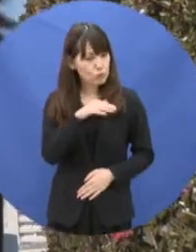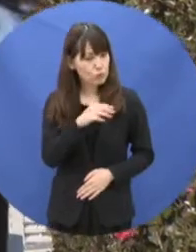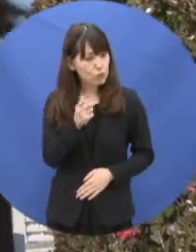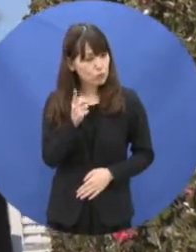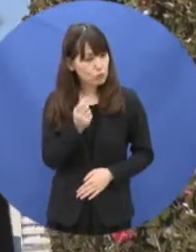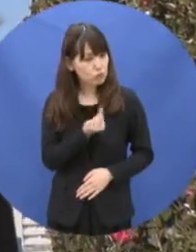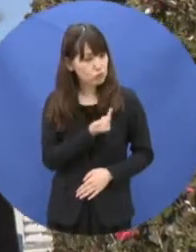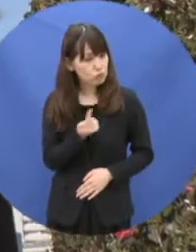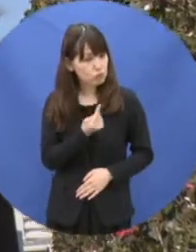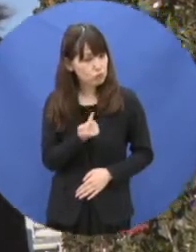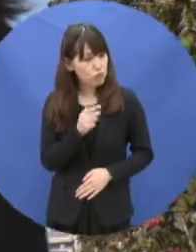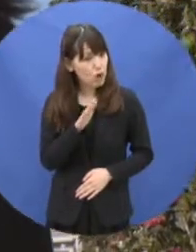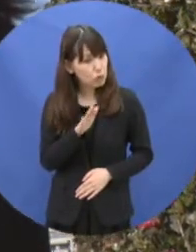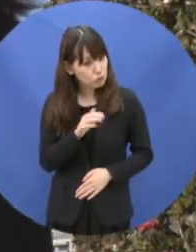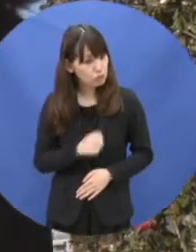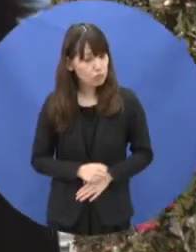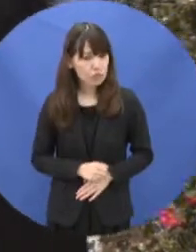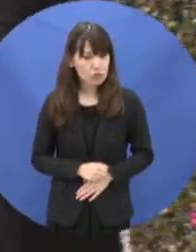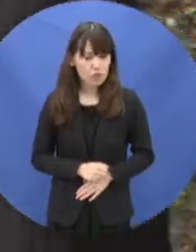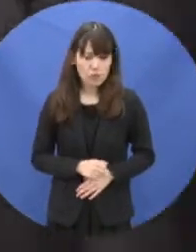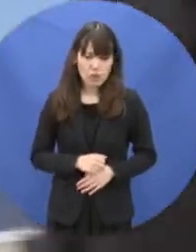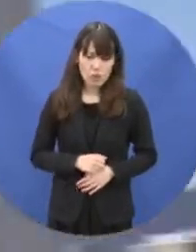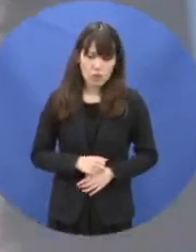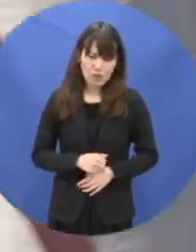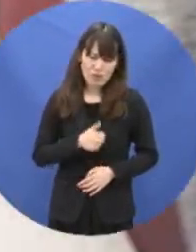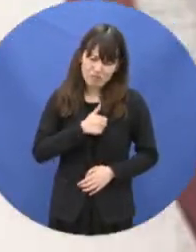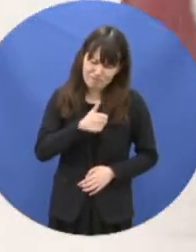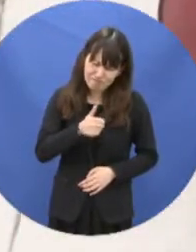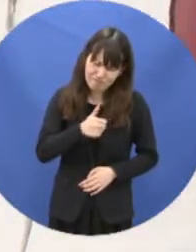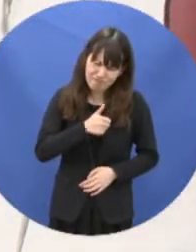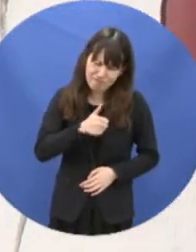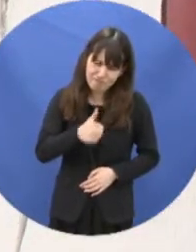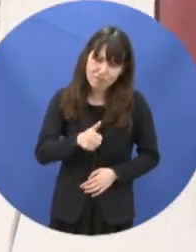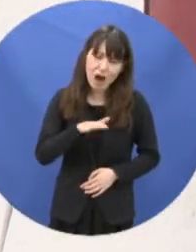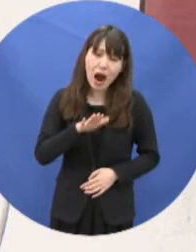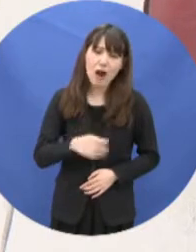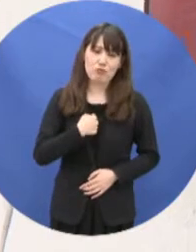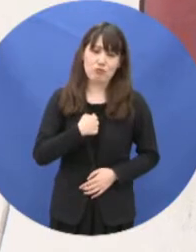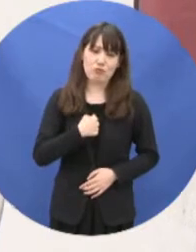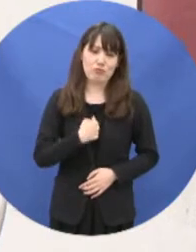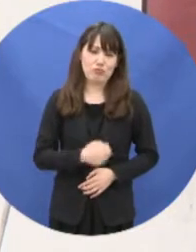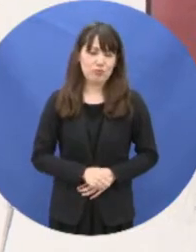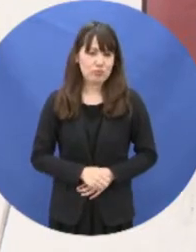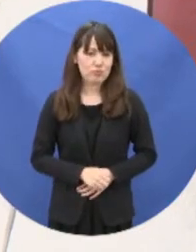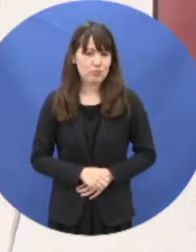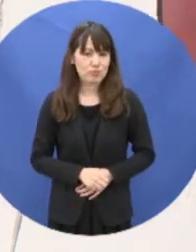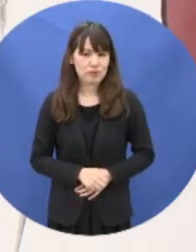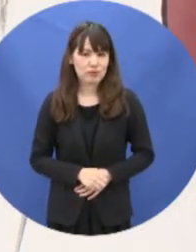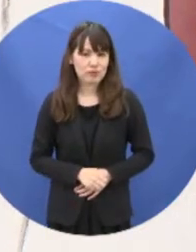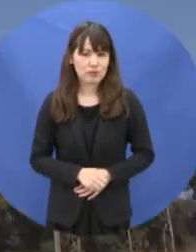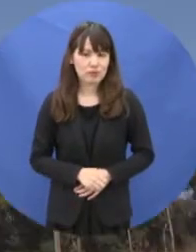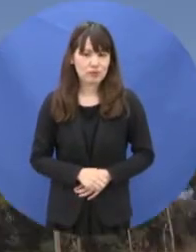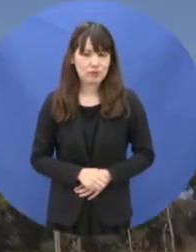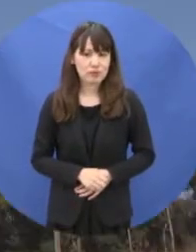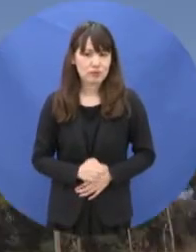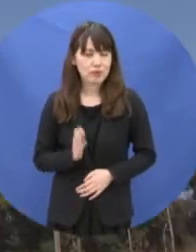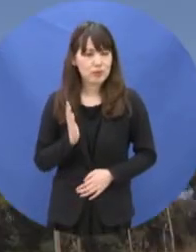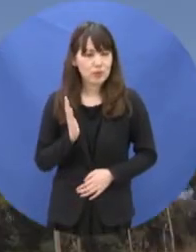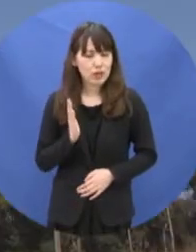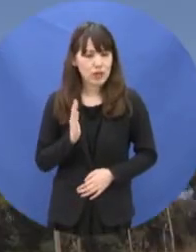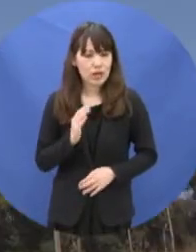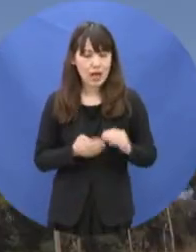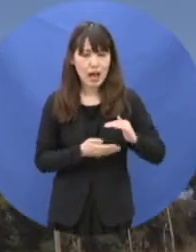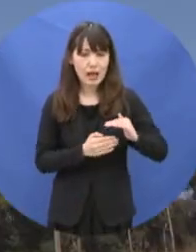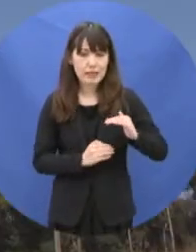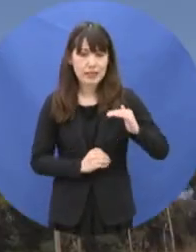ちろん何回か、 もう何度も数えきれないほど来てます。 数えきれないほど、 はい、でこれ高さ